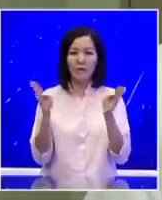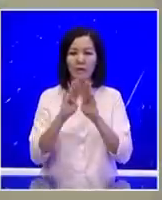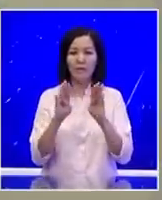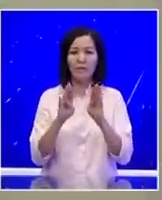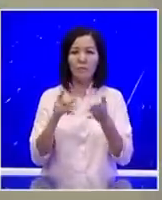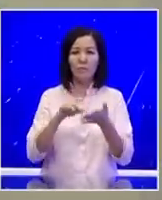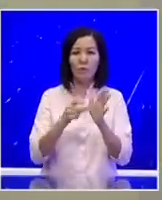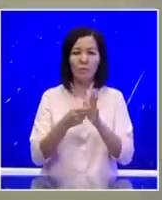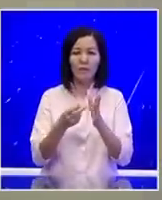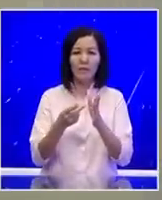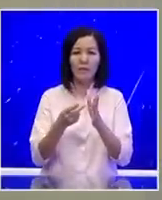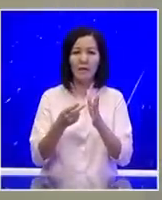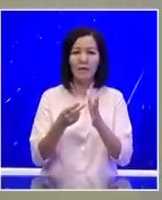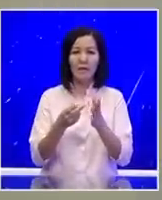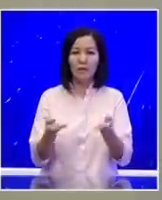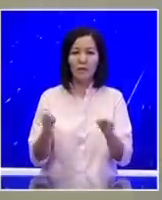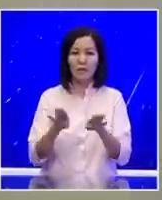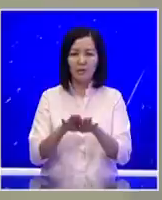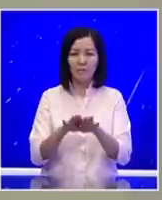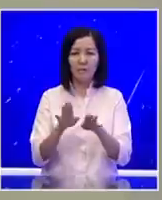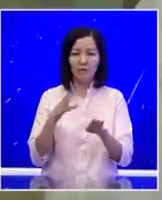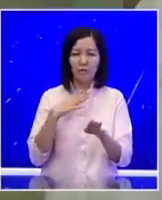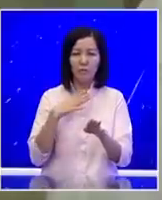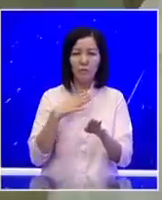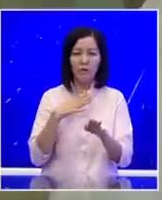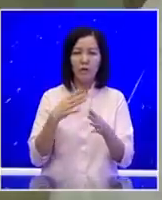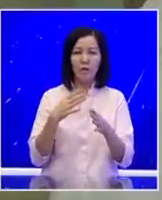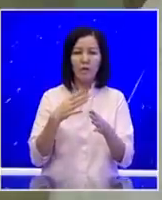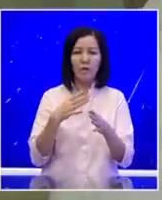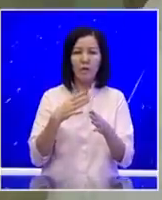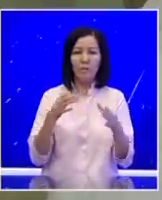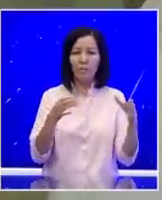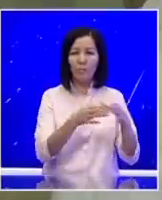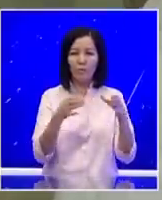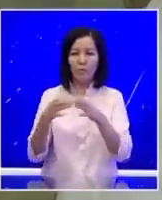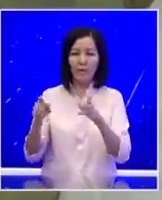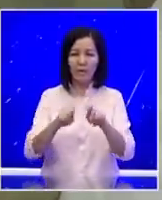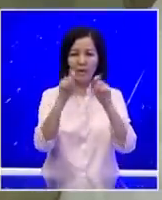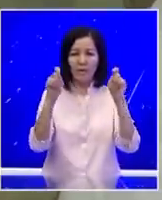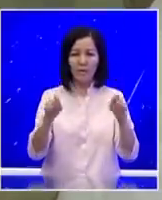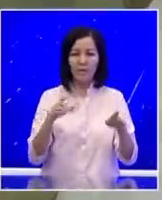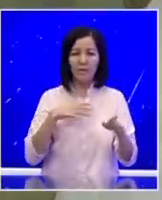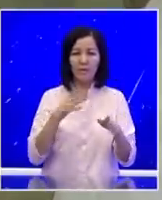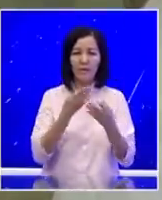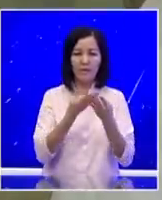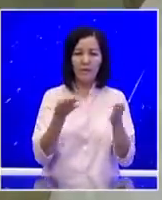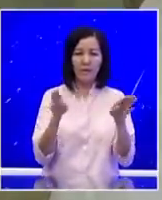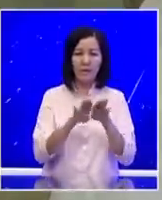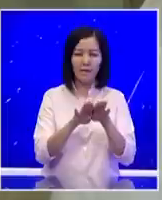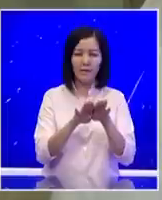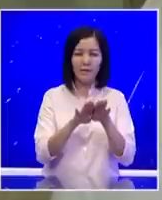жатыр. Ауруханада провизорлық және карантиндік бөлмелер ашылды. Карантиндік бөлмелер